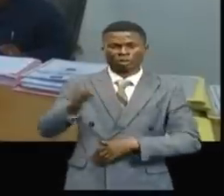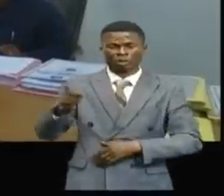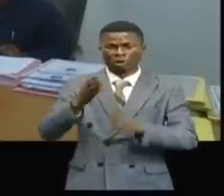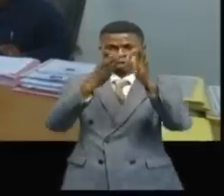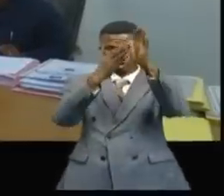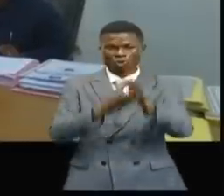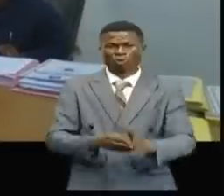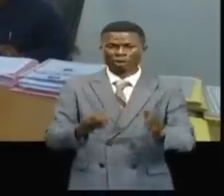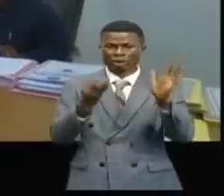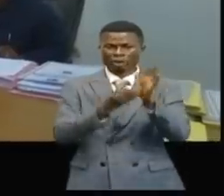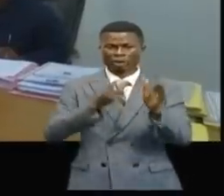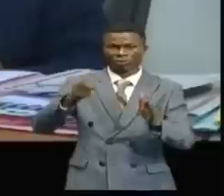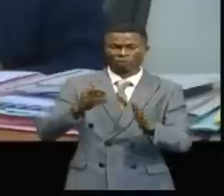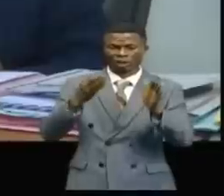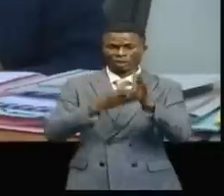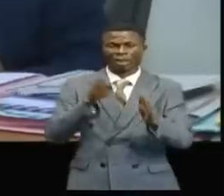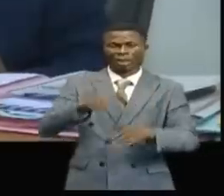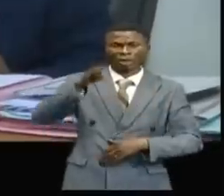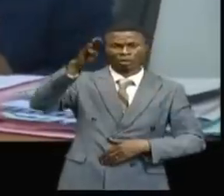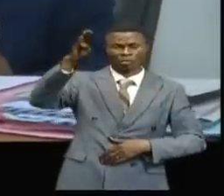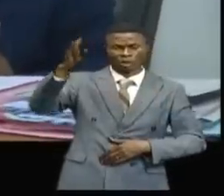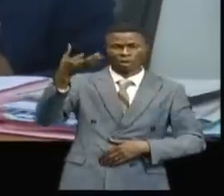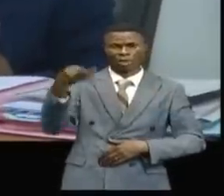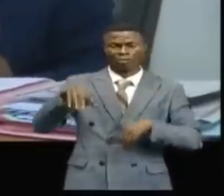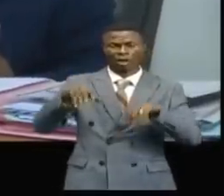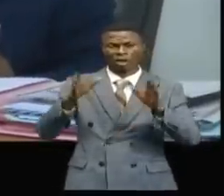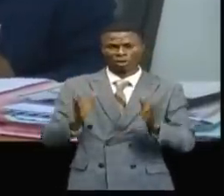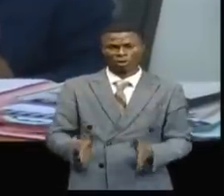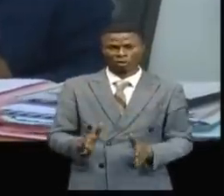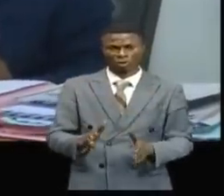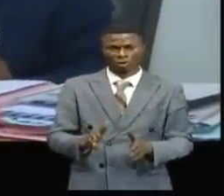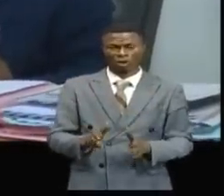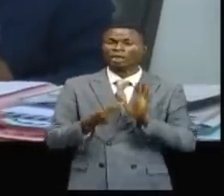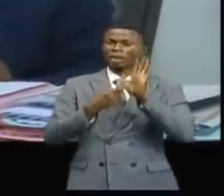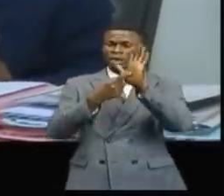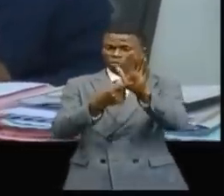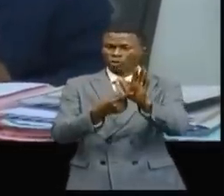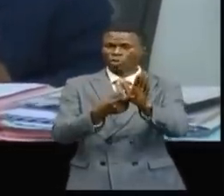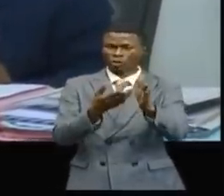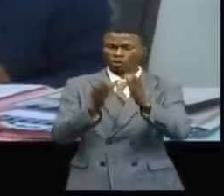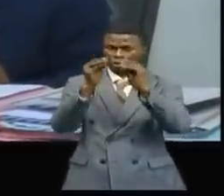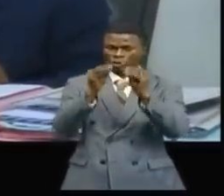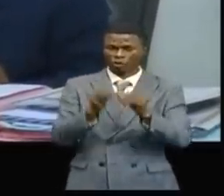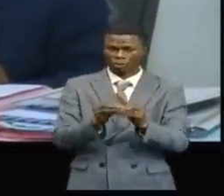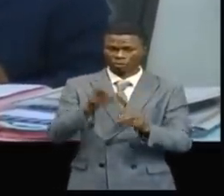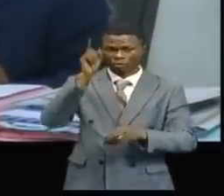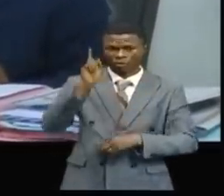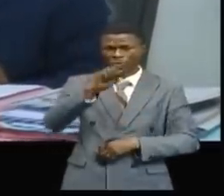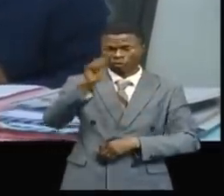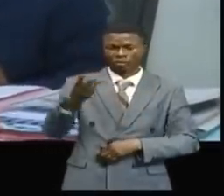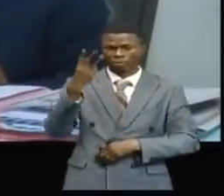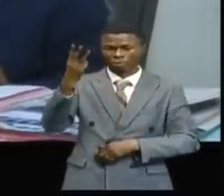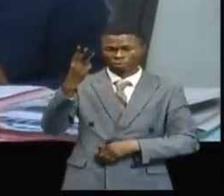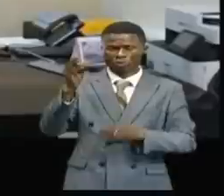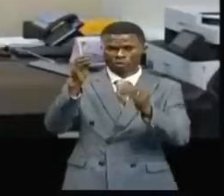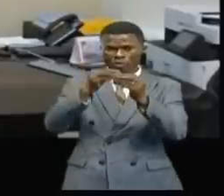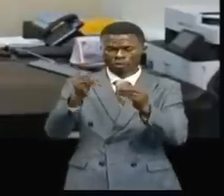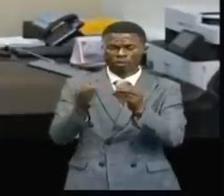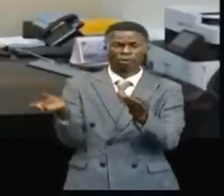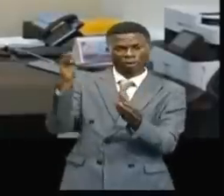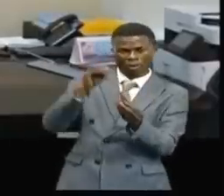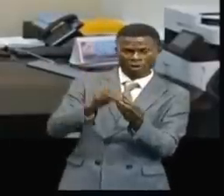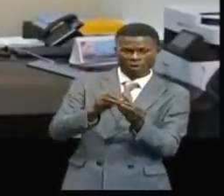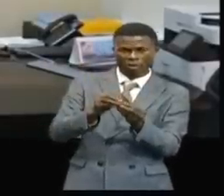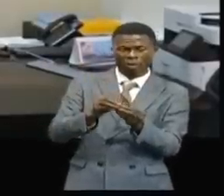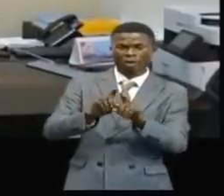14 807,7 milliards de francs congolais, ce qui représente 133% de taux de réalisation